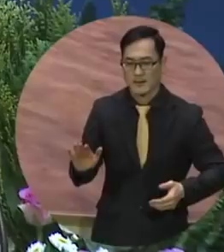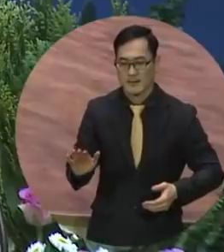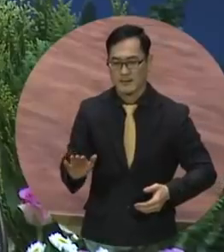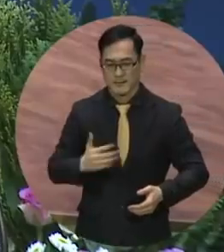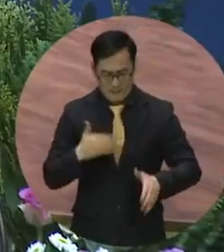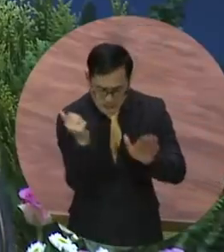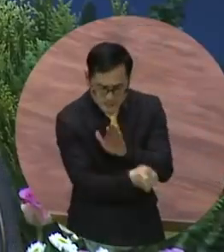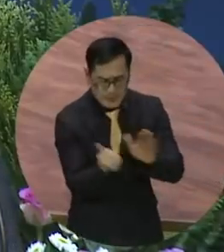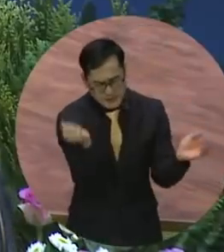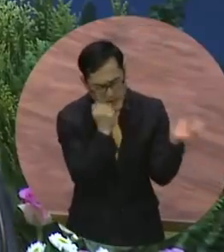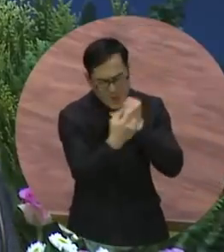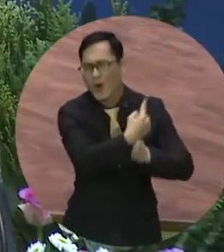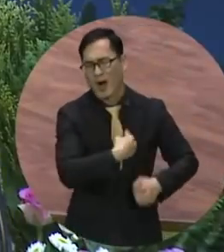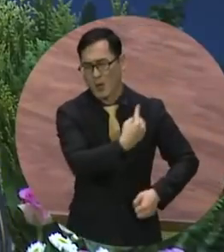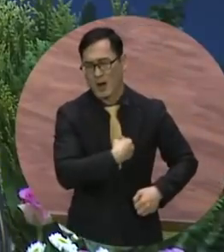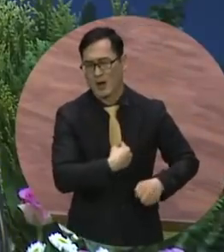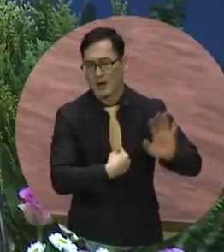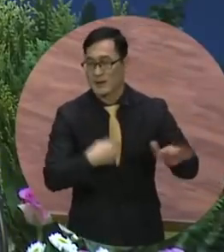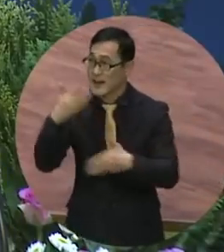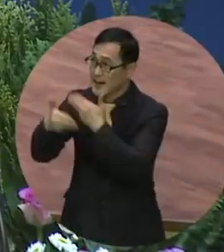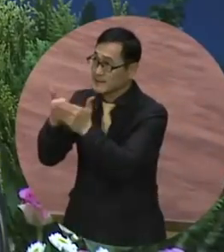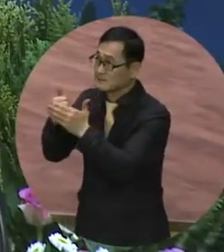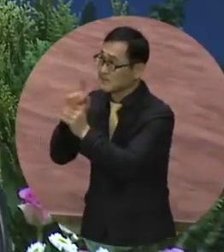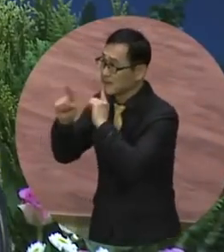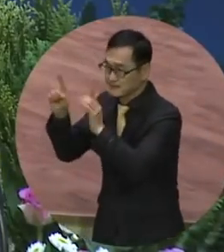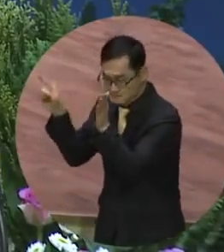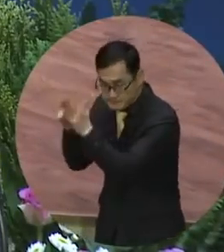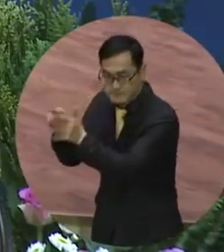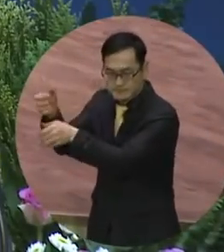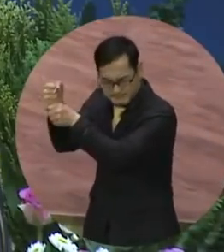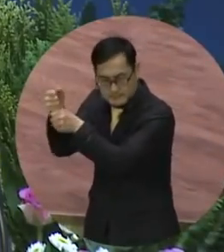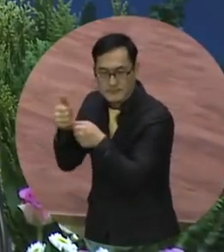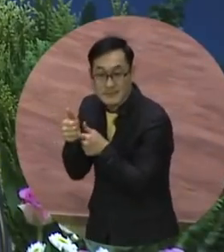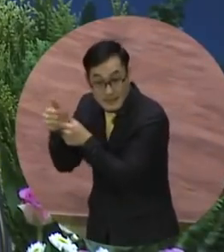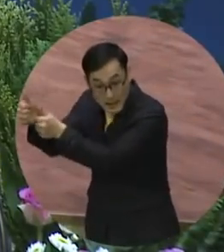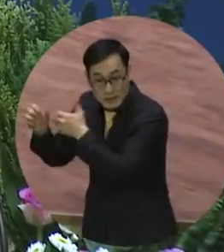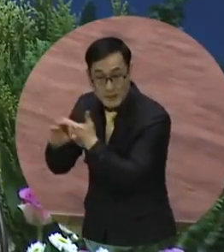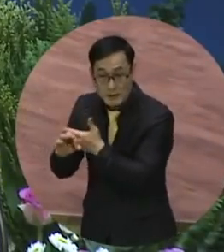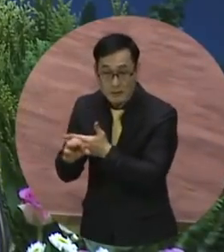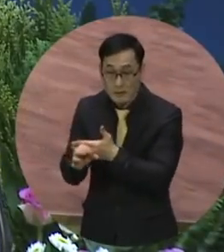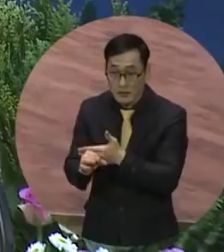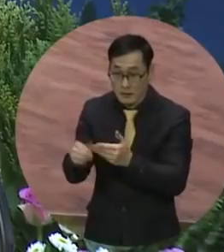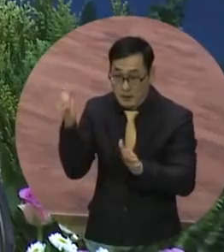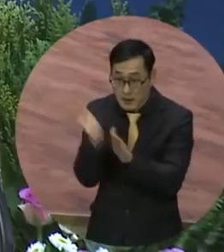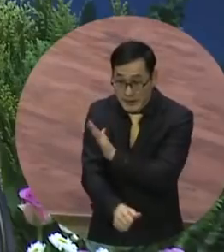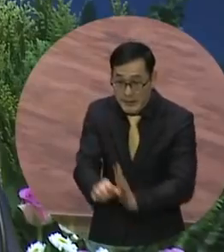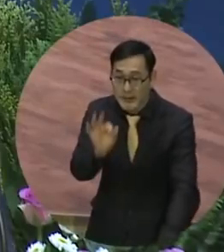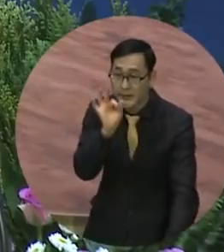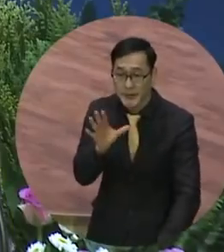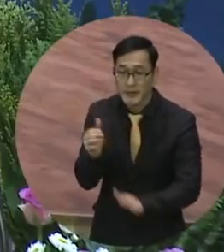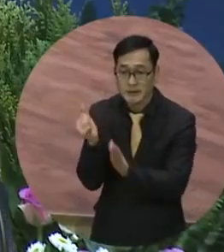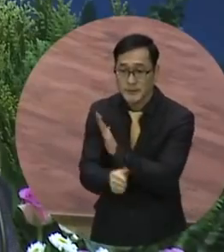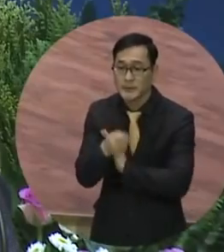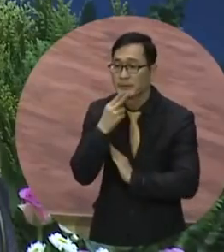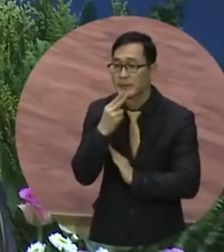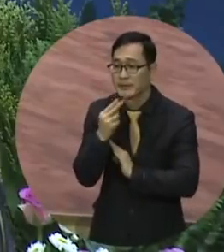돼요. 말씀 따라가면 순종하게 되면 어떻게 할 수 있습니까? 쉬운 말